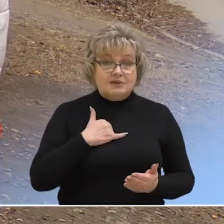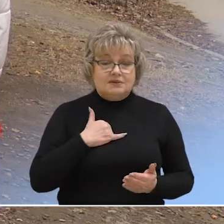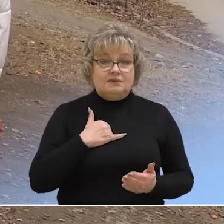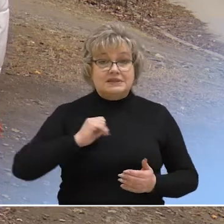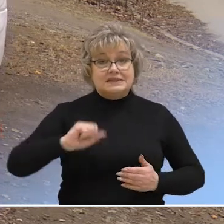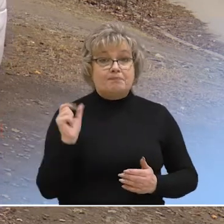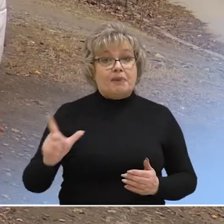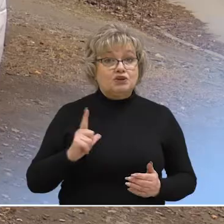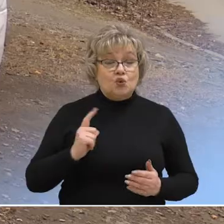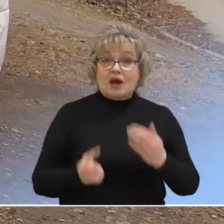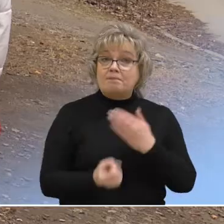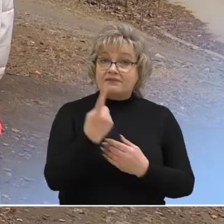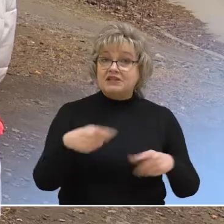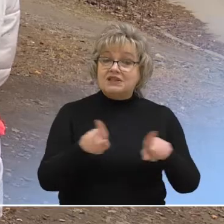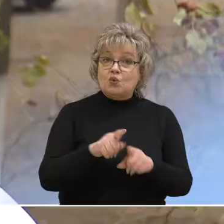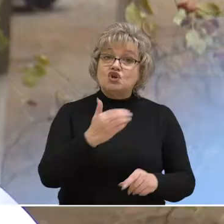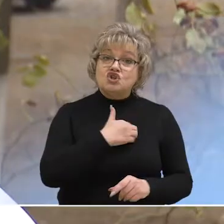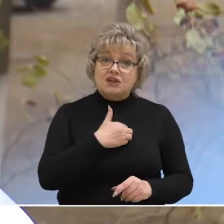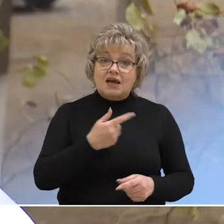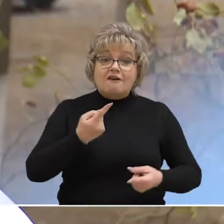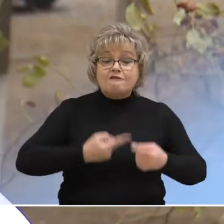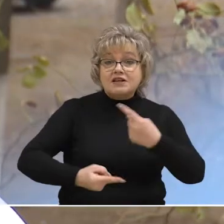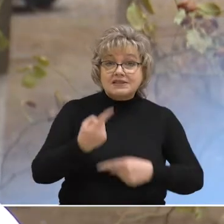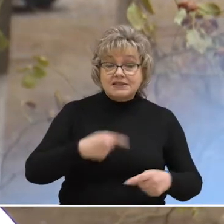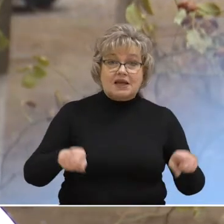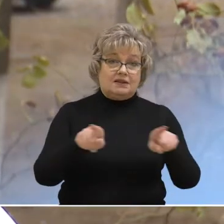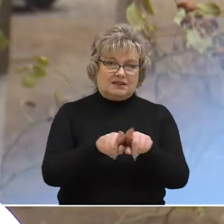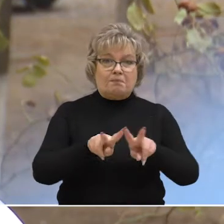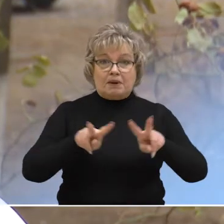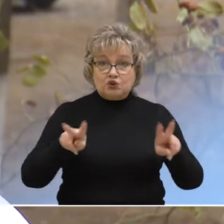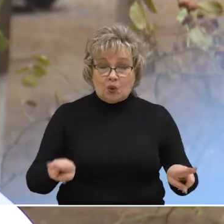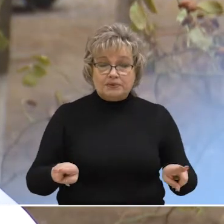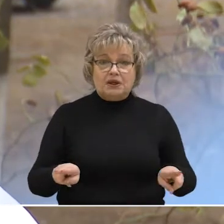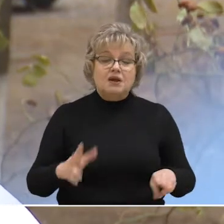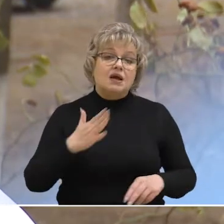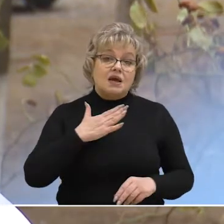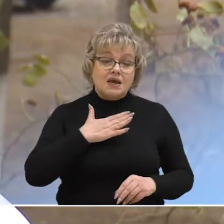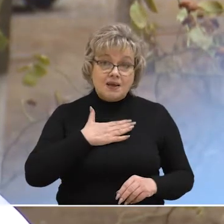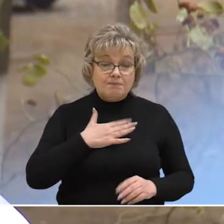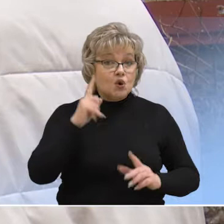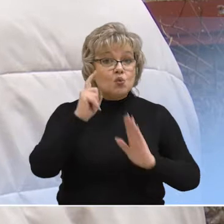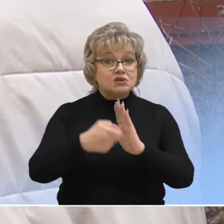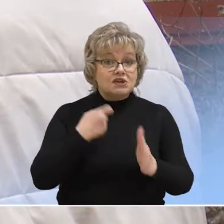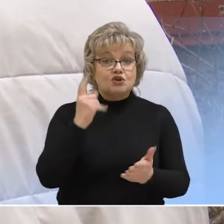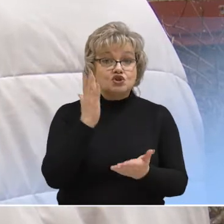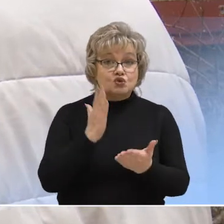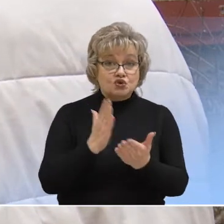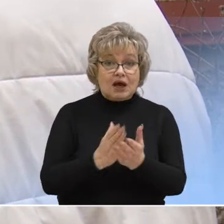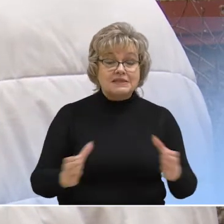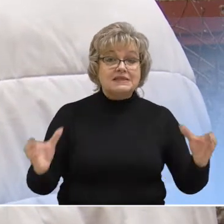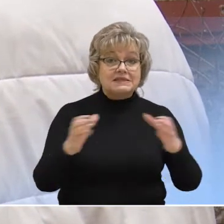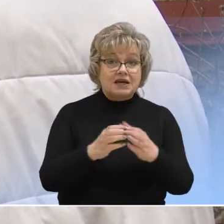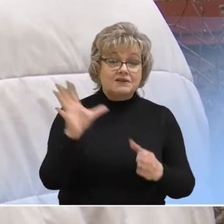с подругой появилось такое желание воссоздать что-то подобное, и мы узнали о том, что существует